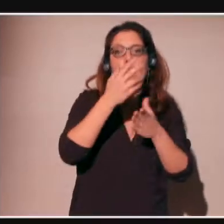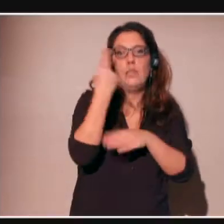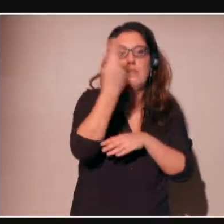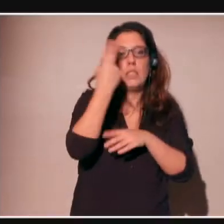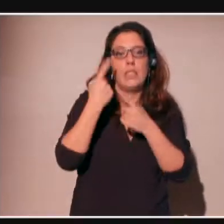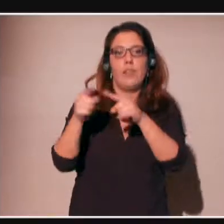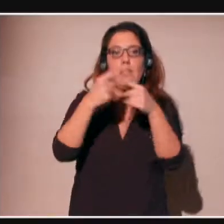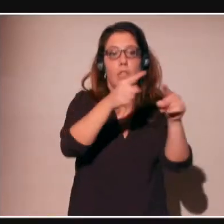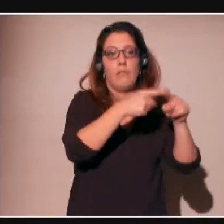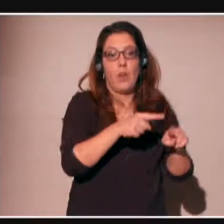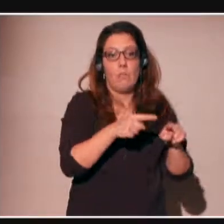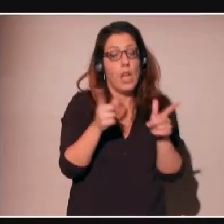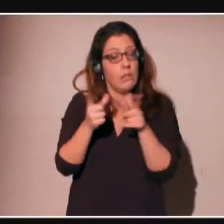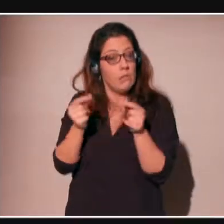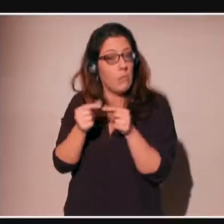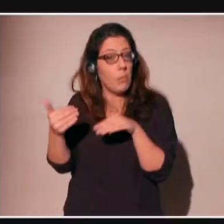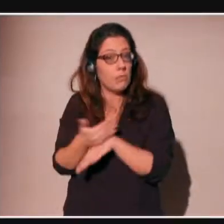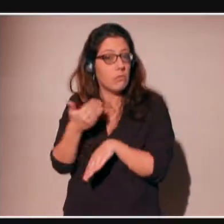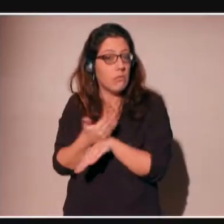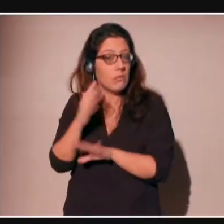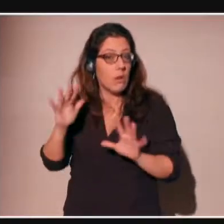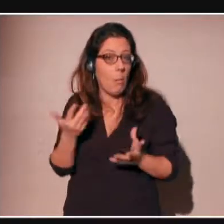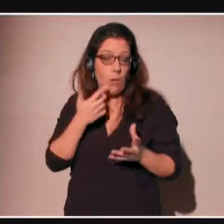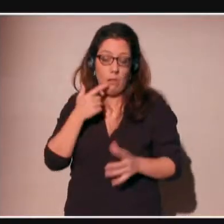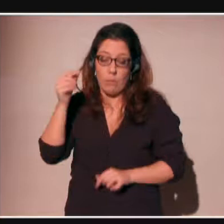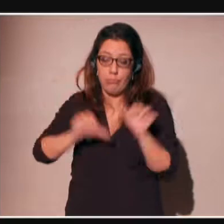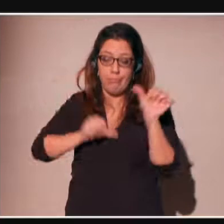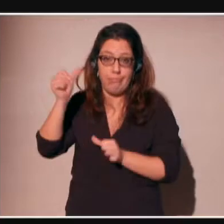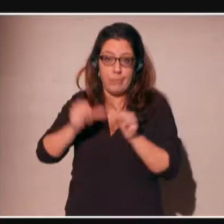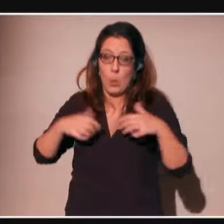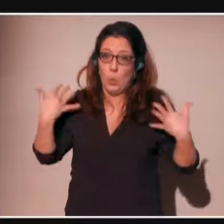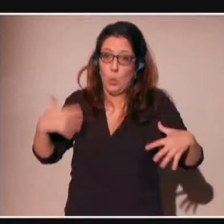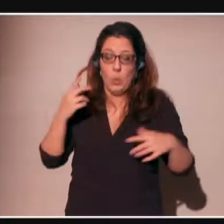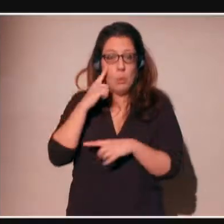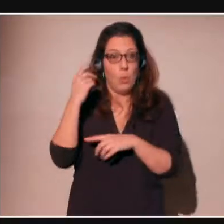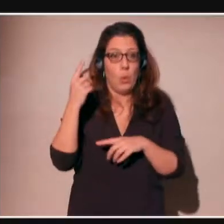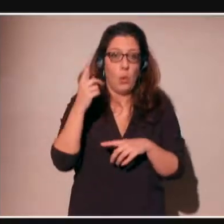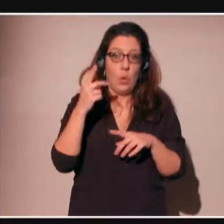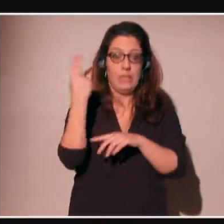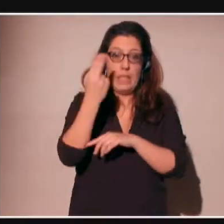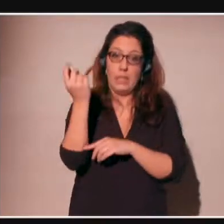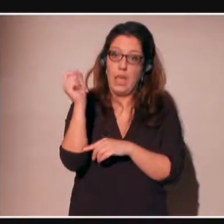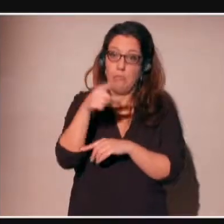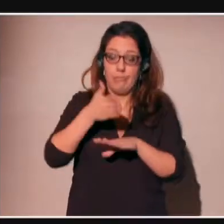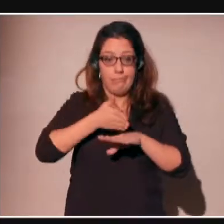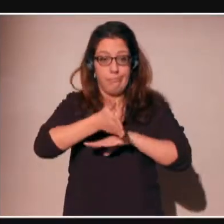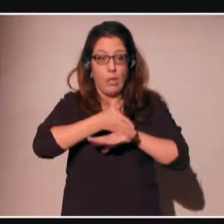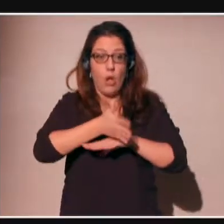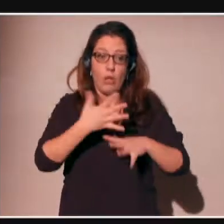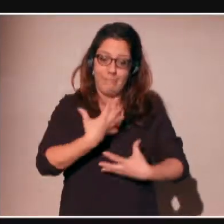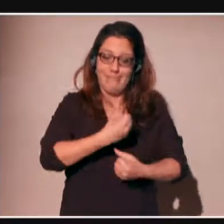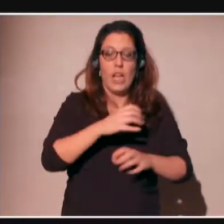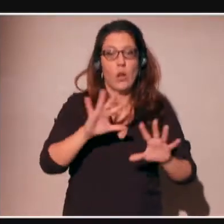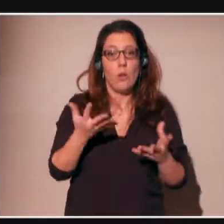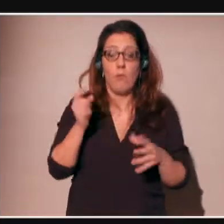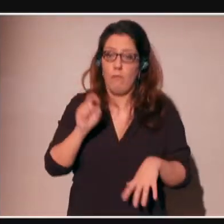extrêmement concurrentiel, compétitif. Et pour rentrer à l'université de Tokyo, Todai, il faut passer